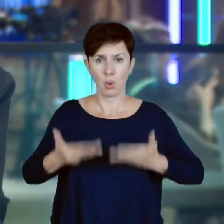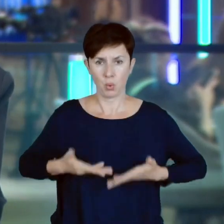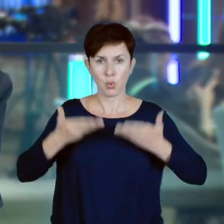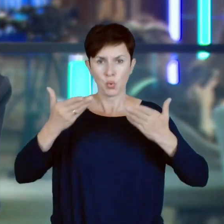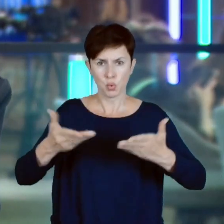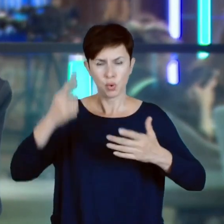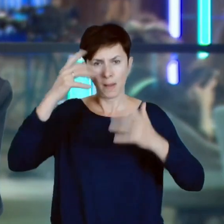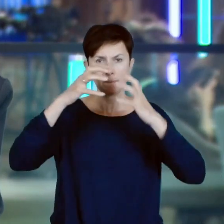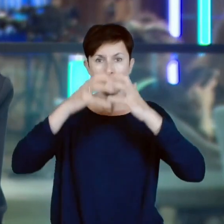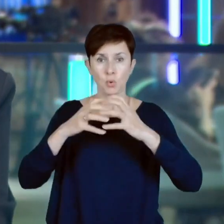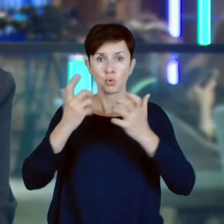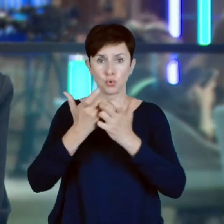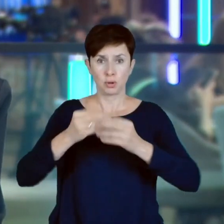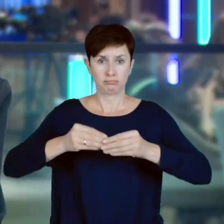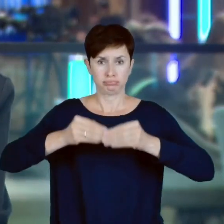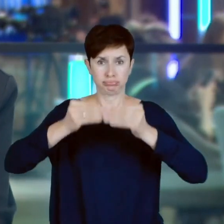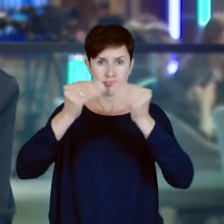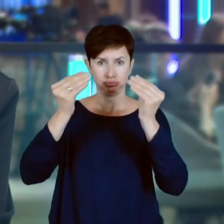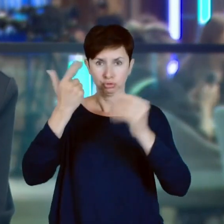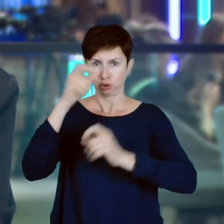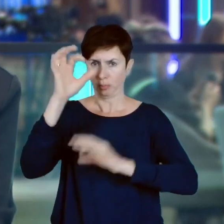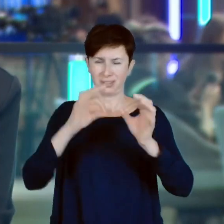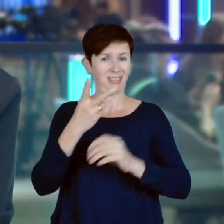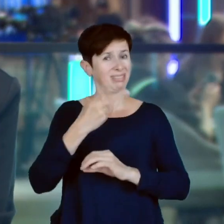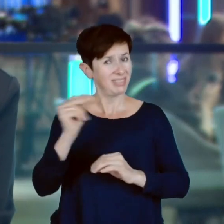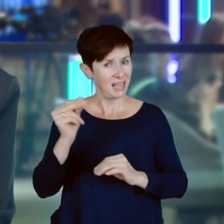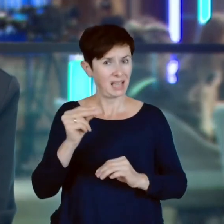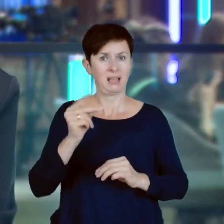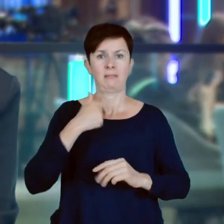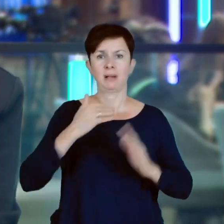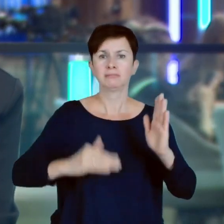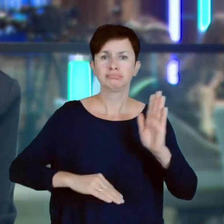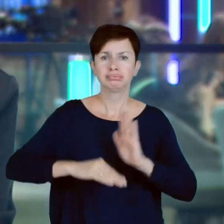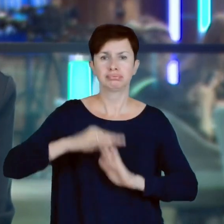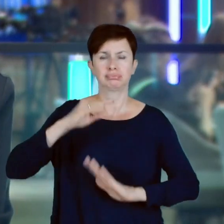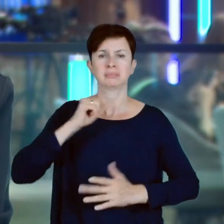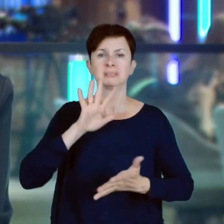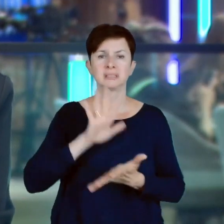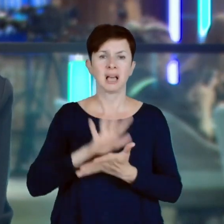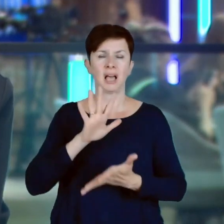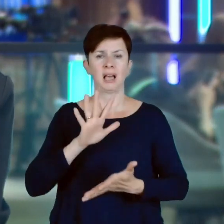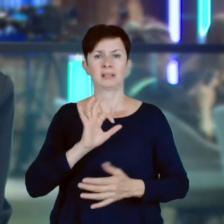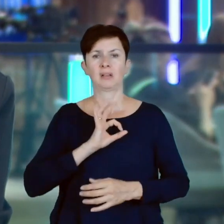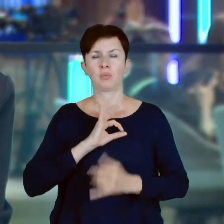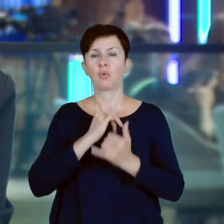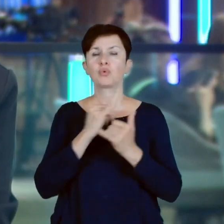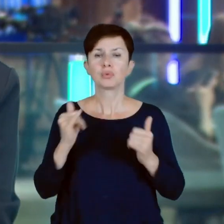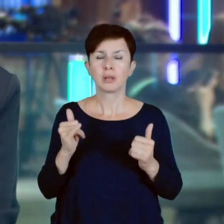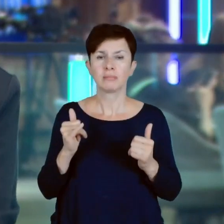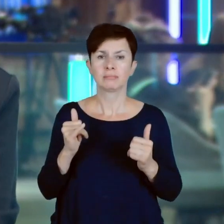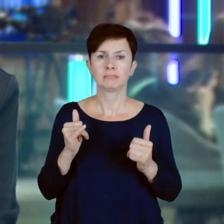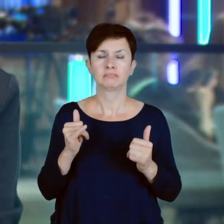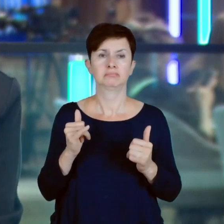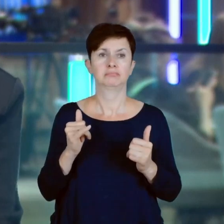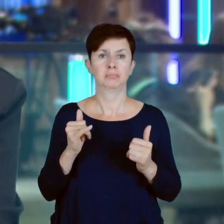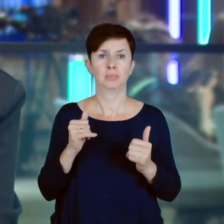to, jak się kształtuje te procesy, to kim jesteśmy, nasze cechy charakteru i tak dalej, w dużym stopniu jest